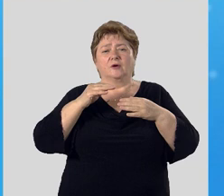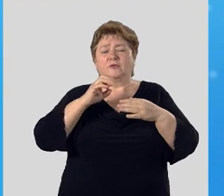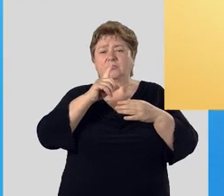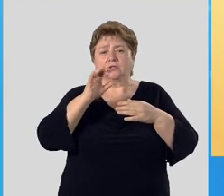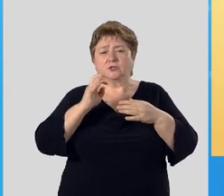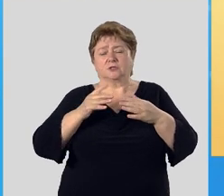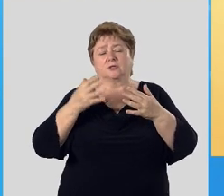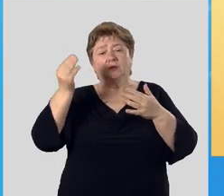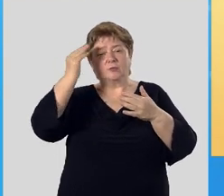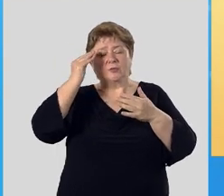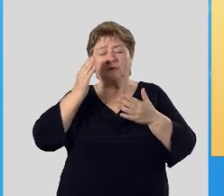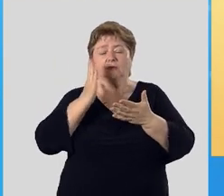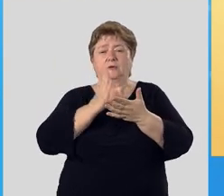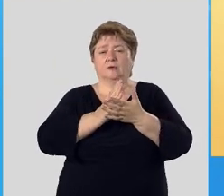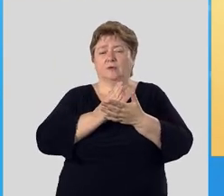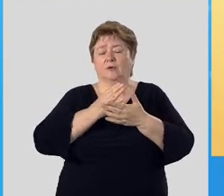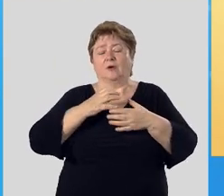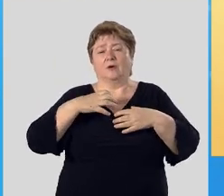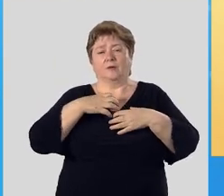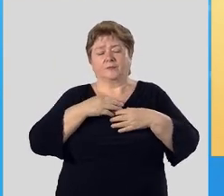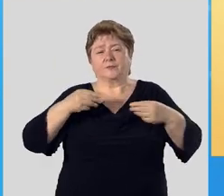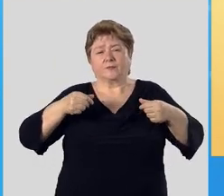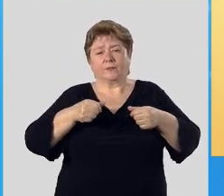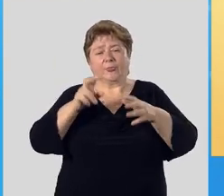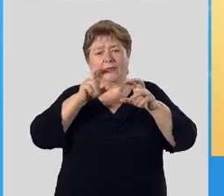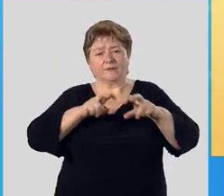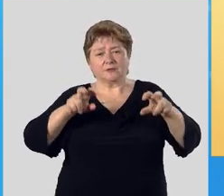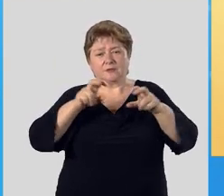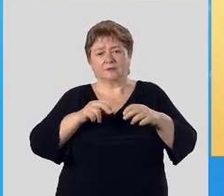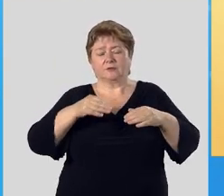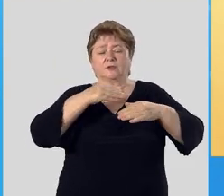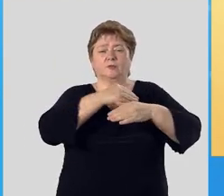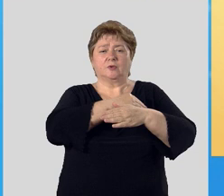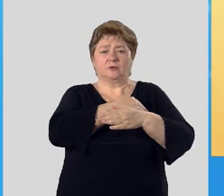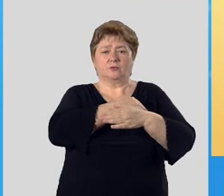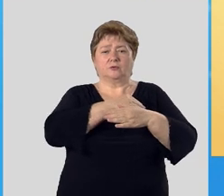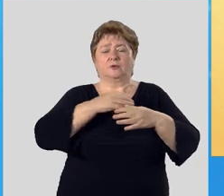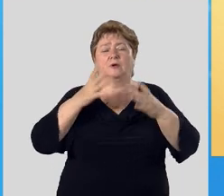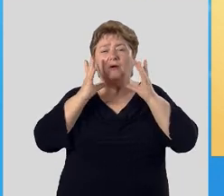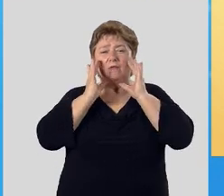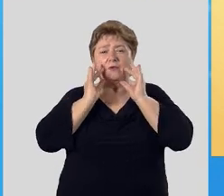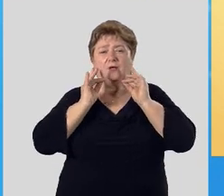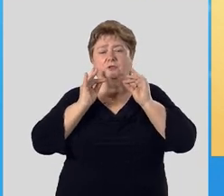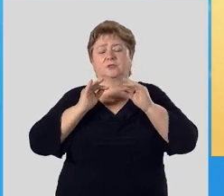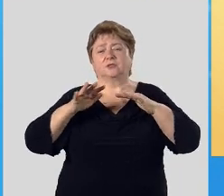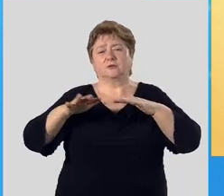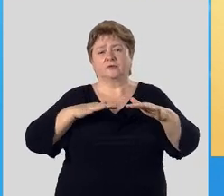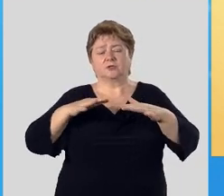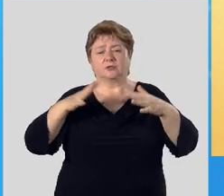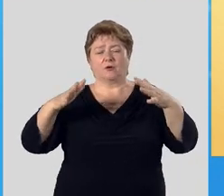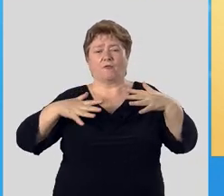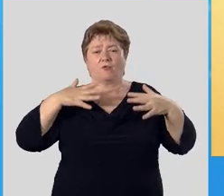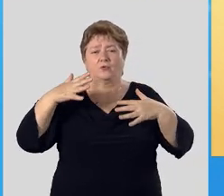методы играют существенную роль в исследовании температур и влажности движение